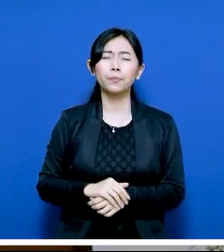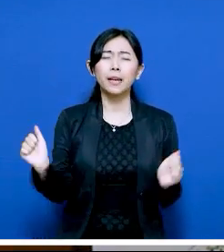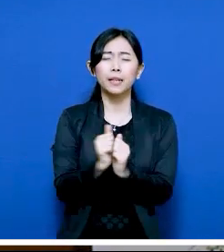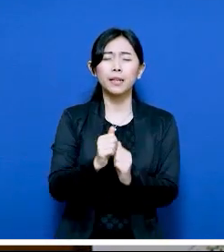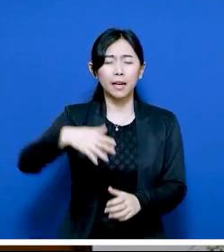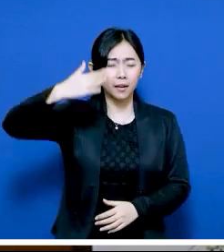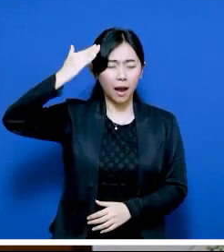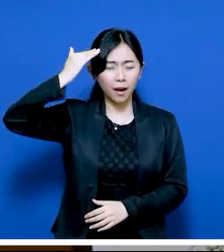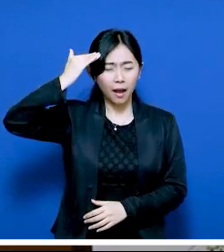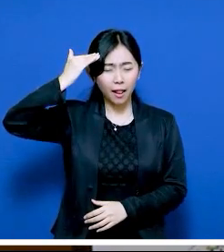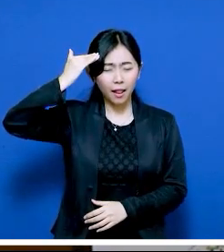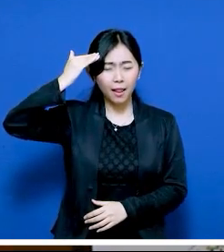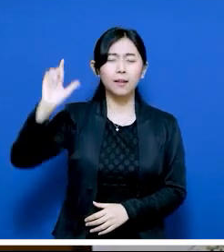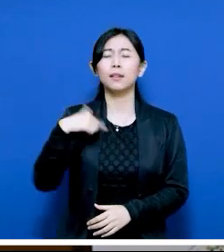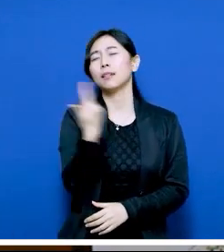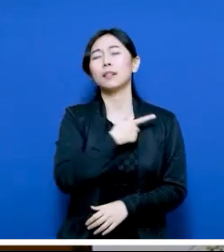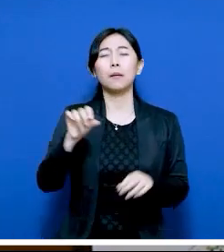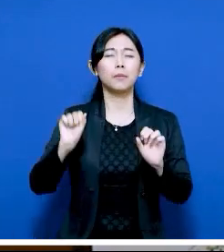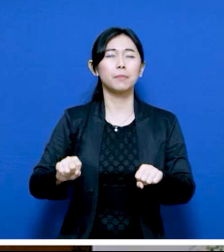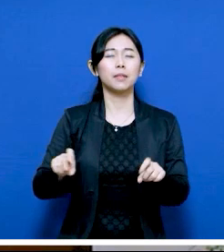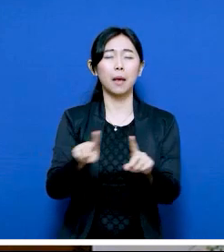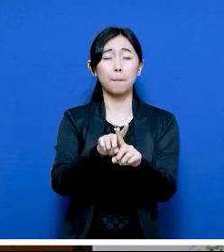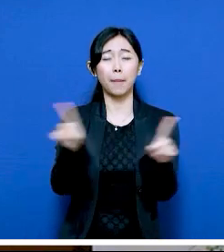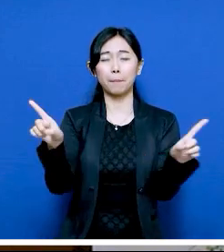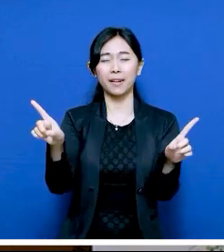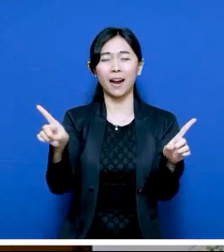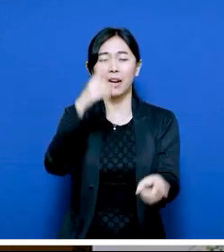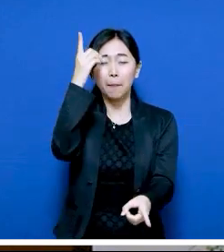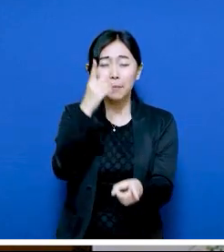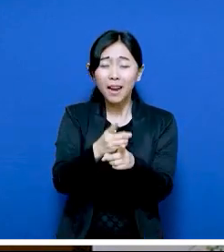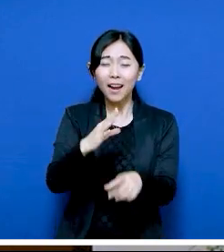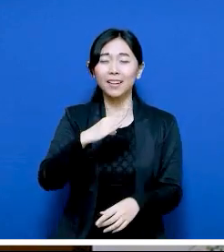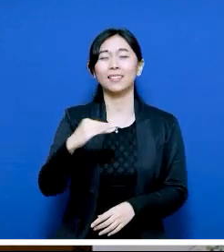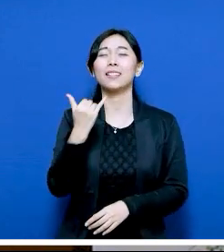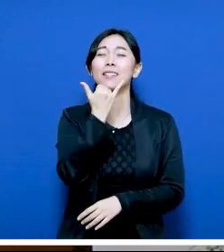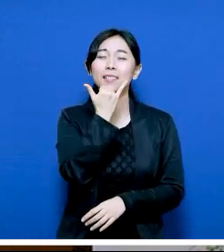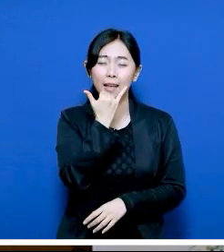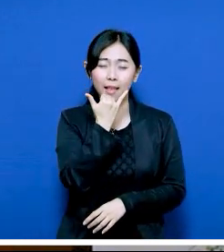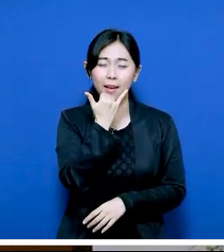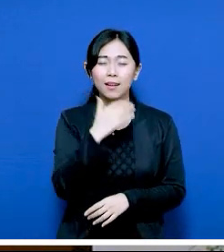Dengan akal budi kami dapat membedakan yang benar dan salah.